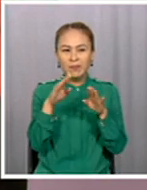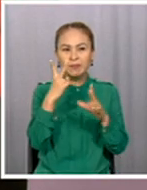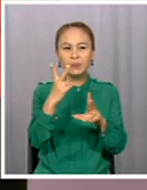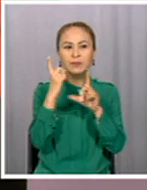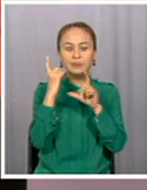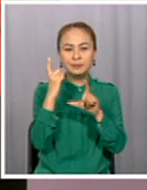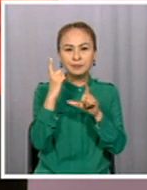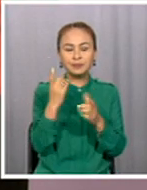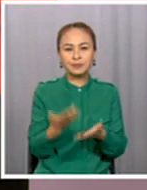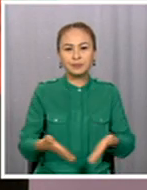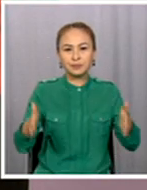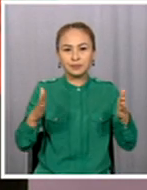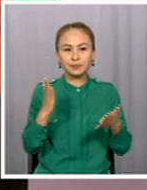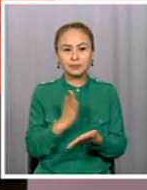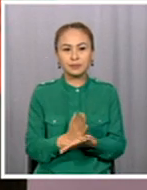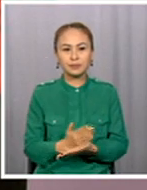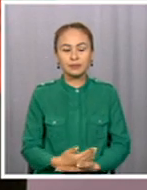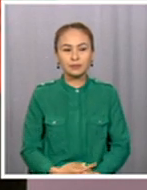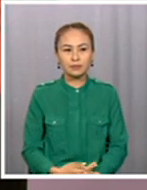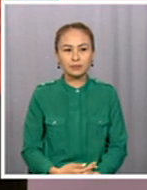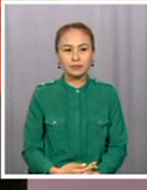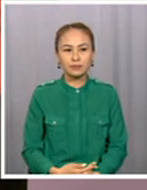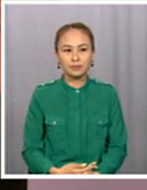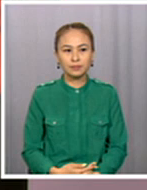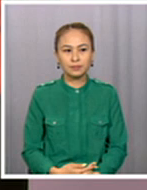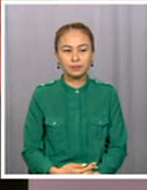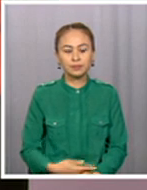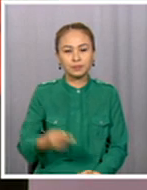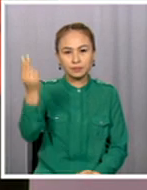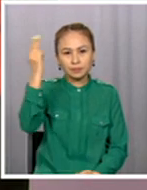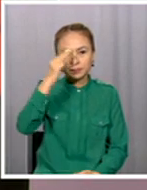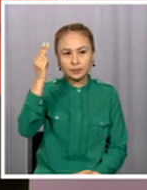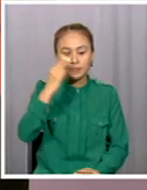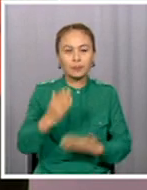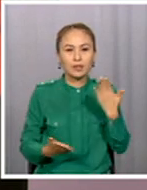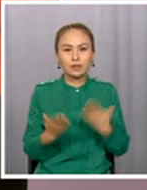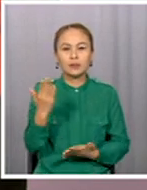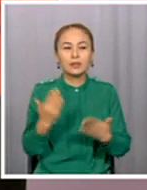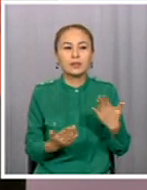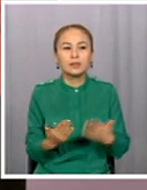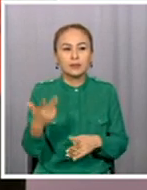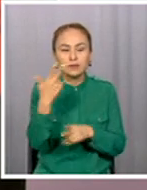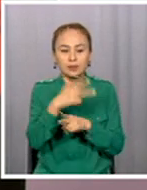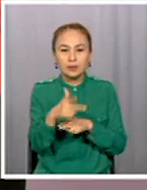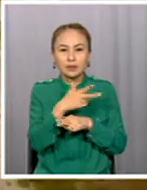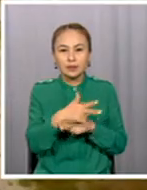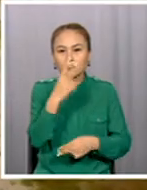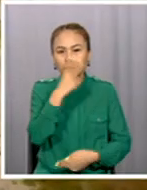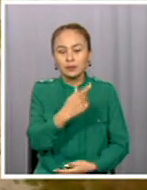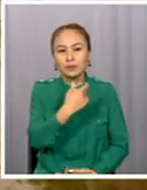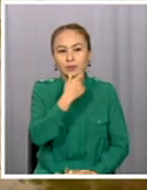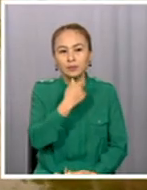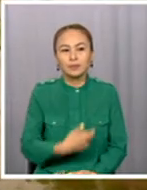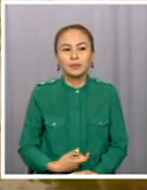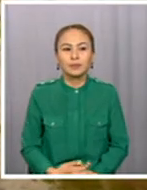тонналық тайқазан орналастырылған. Оқушылар, ендеше бейнематериалды көрейік.